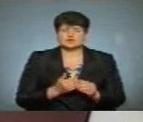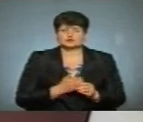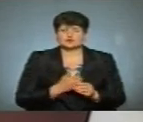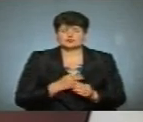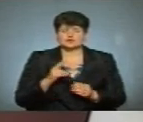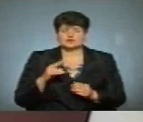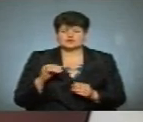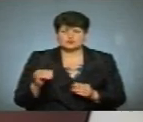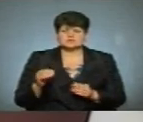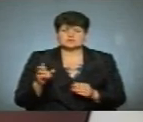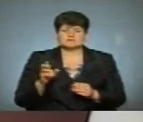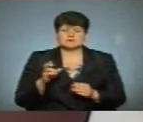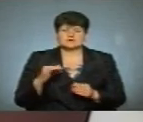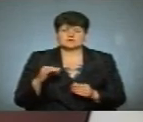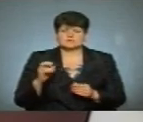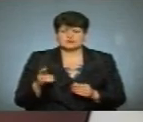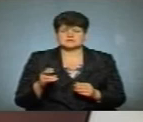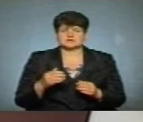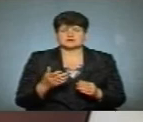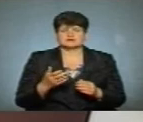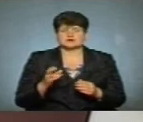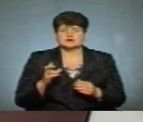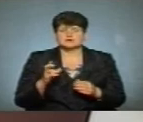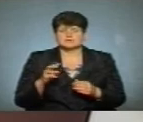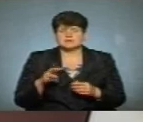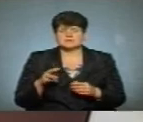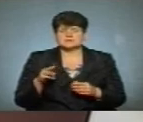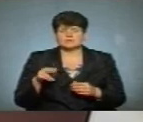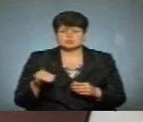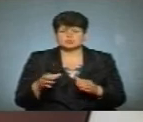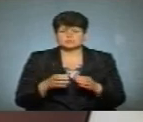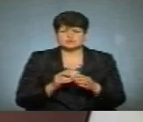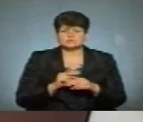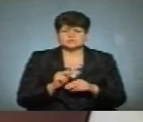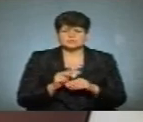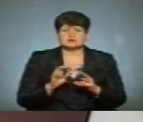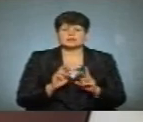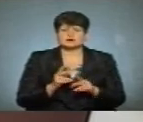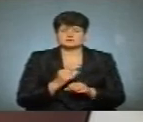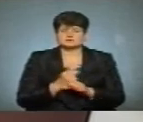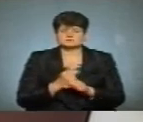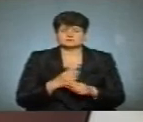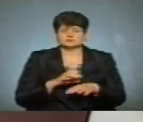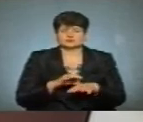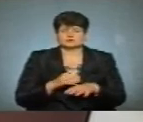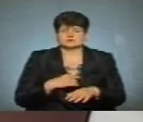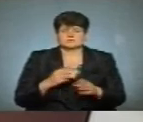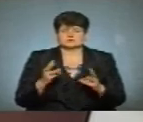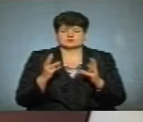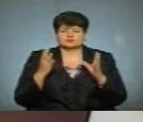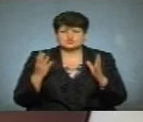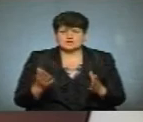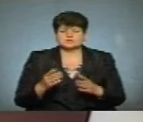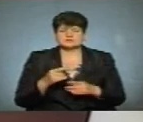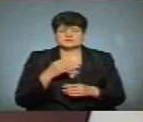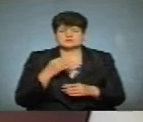Байковецької та Мельниця-Подільської громад навчали, як діяти під час пожежі. Вони працювали зі спецобладнанням пожежників, розповіла